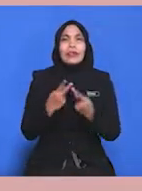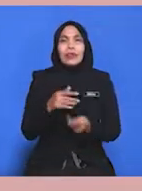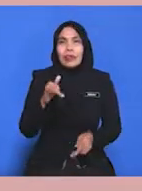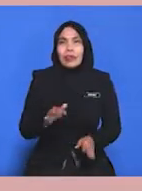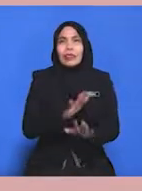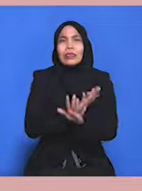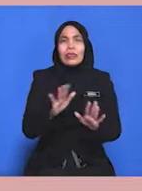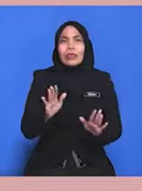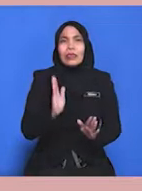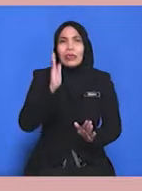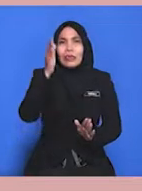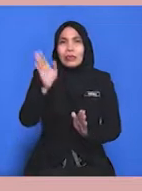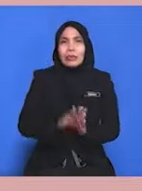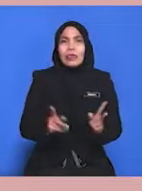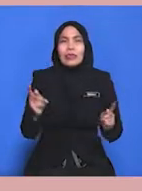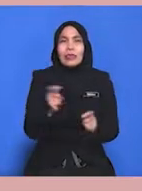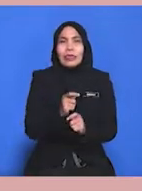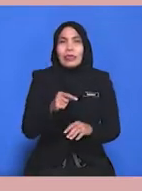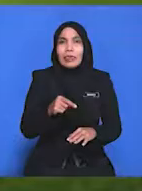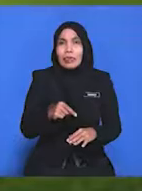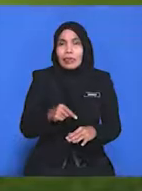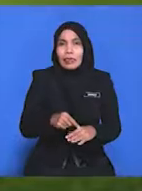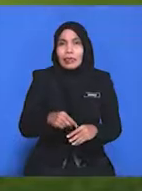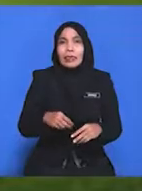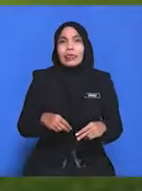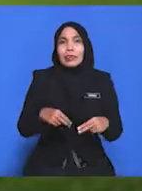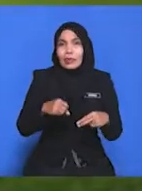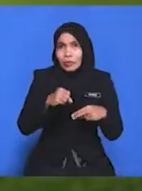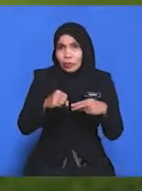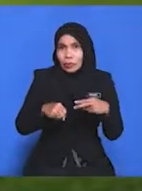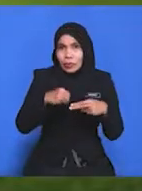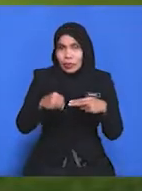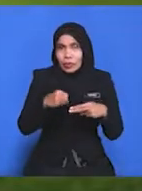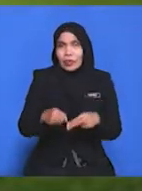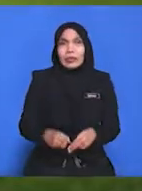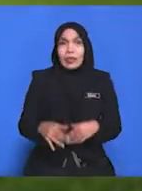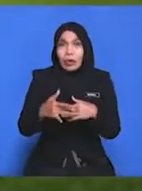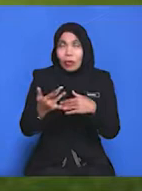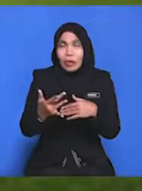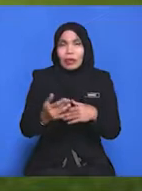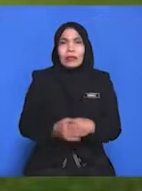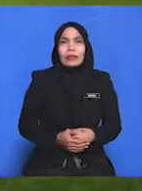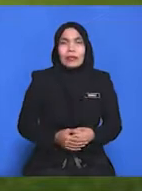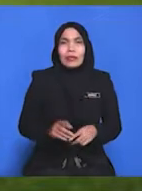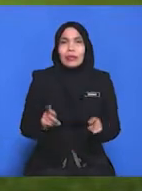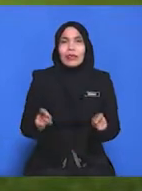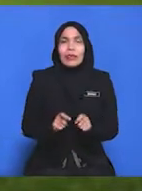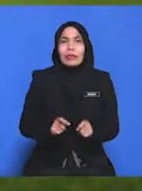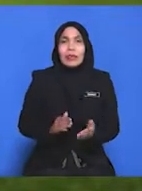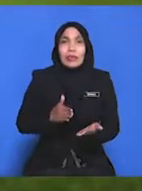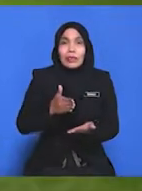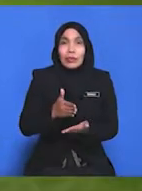awal dan terus ke pusingan kedua. Tetapi persoalannya, siapakah yang layak mendapat bye